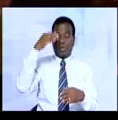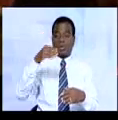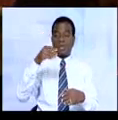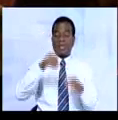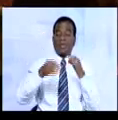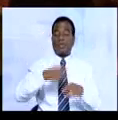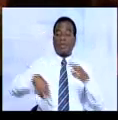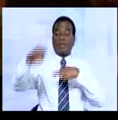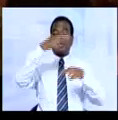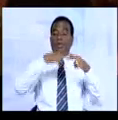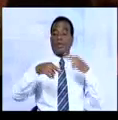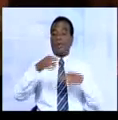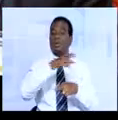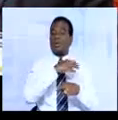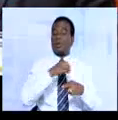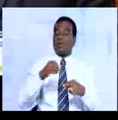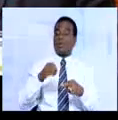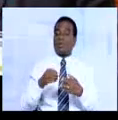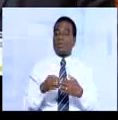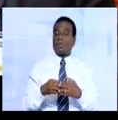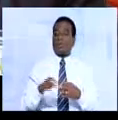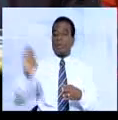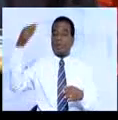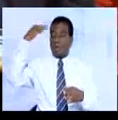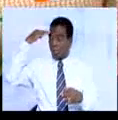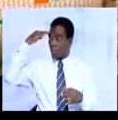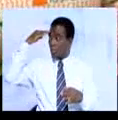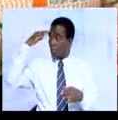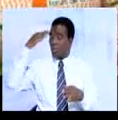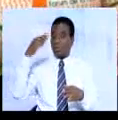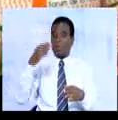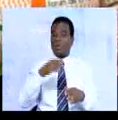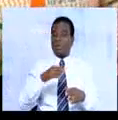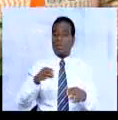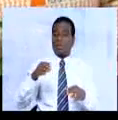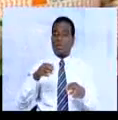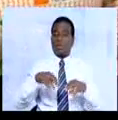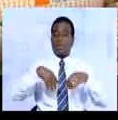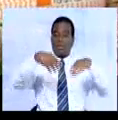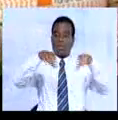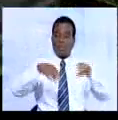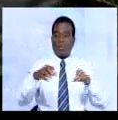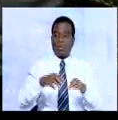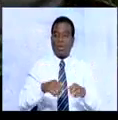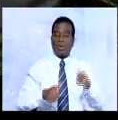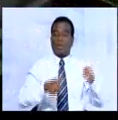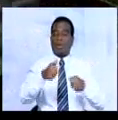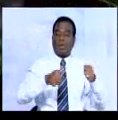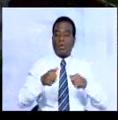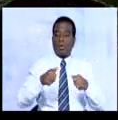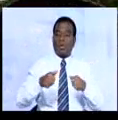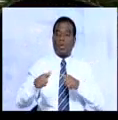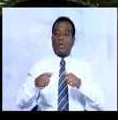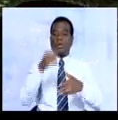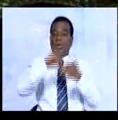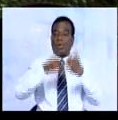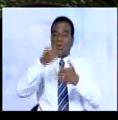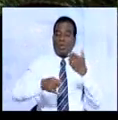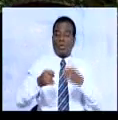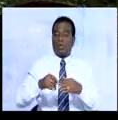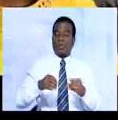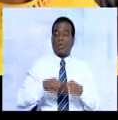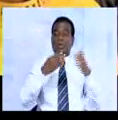retour des commerçants eux-mêmes. Le ministre Jean-Louis Billon, ministre du Commerce et de l'Artisanat, lors de ce forum,